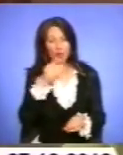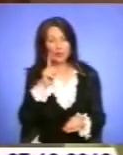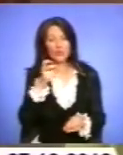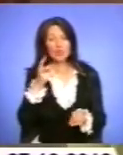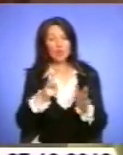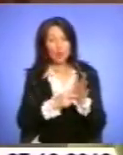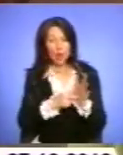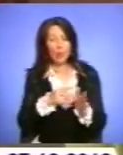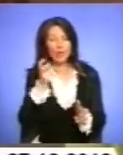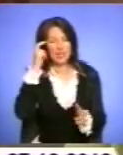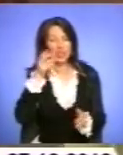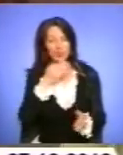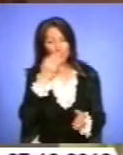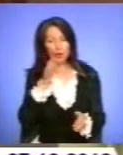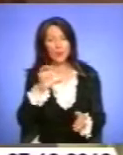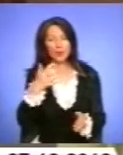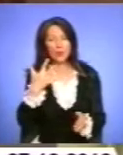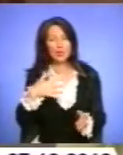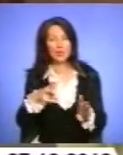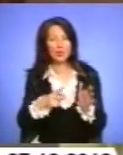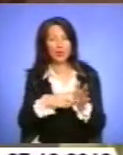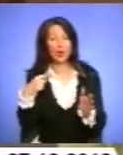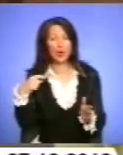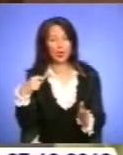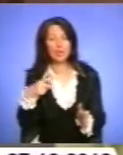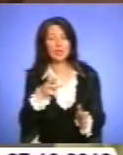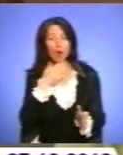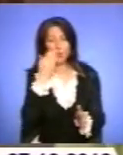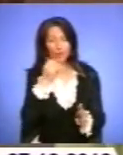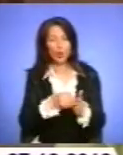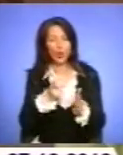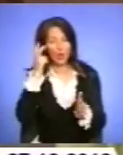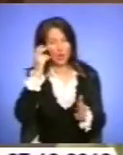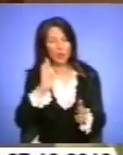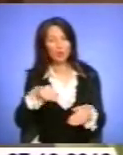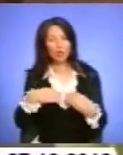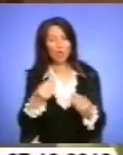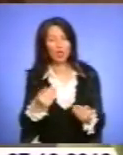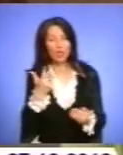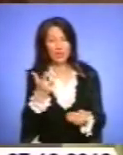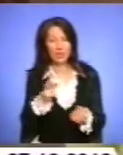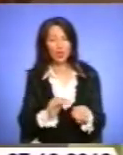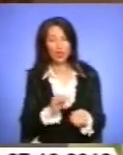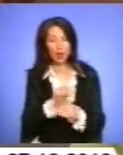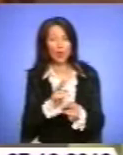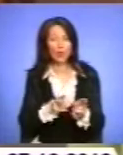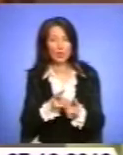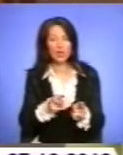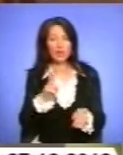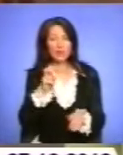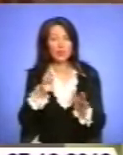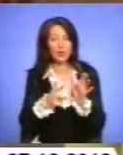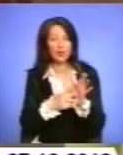207-й Київ-Ужгород, 557-й Одеса-Ужгород. До Києва було дано три додаткових поїзда.